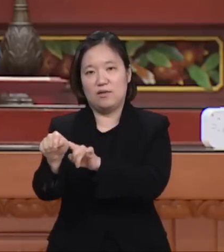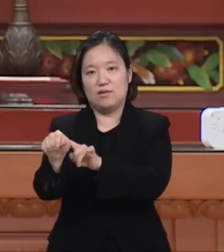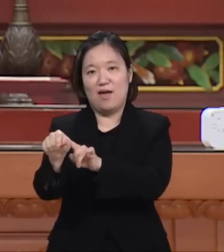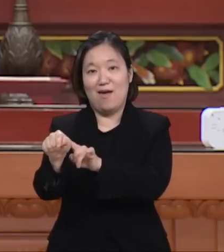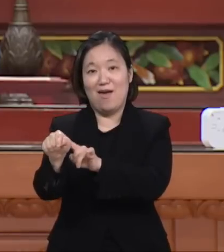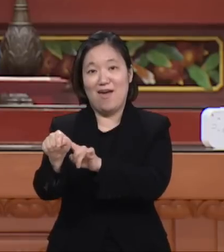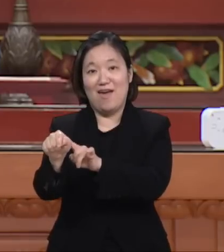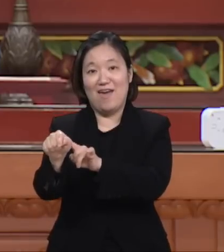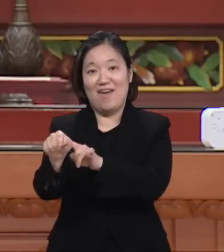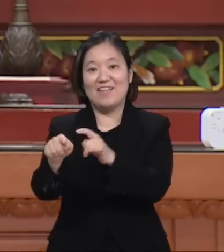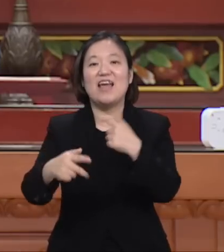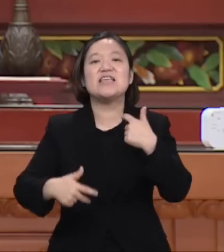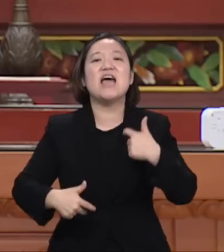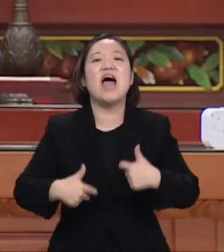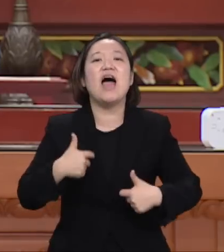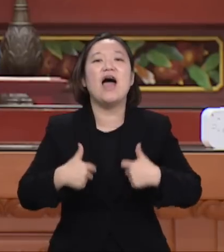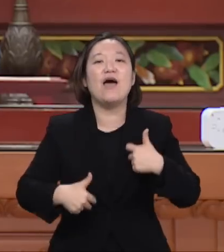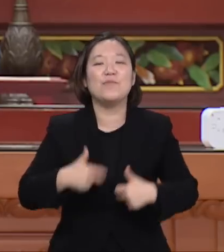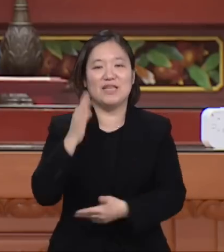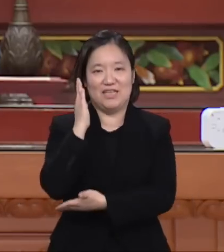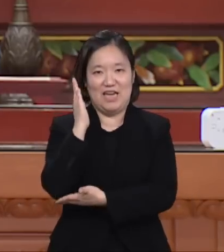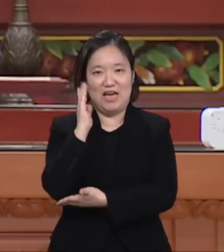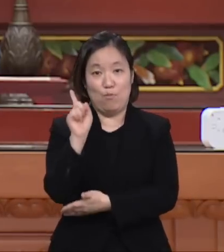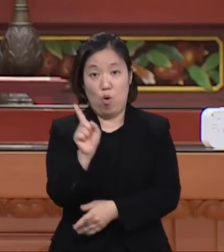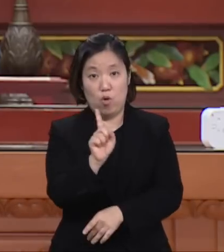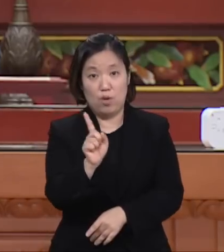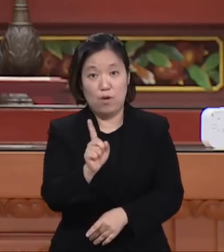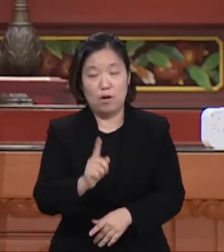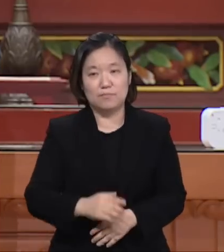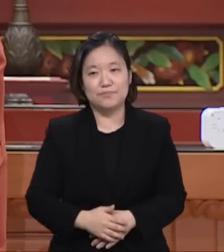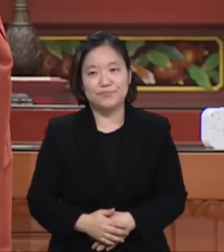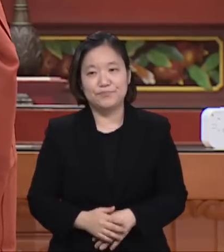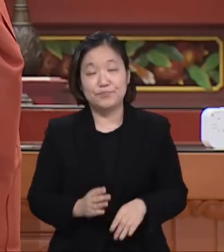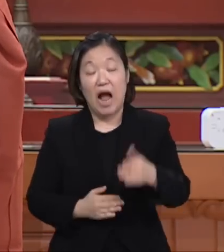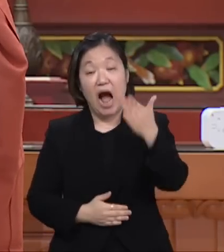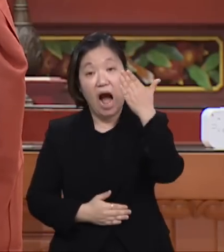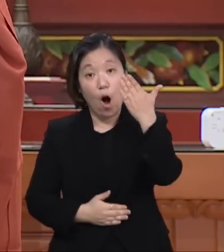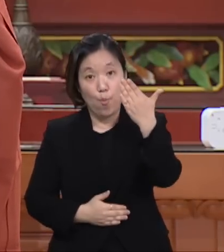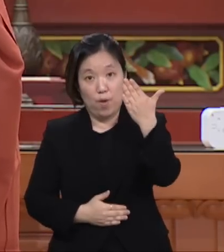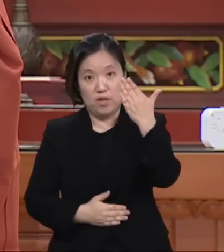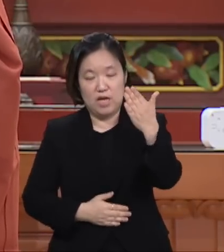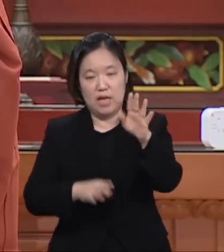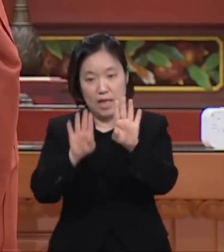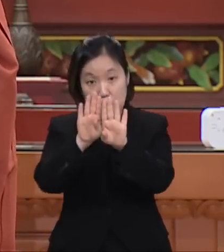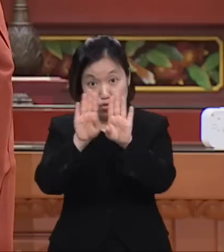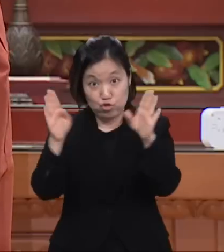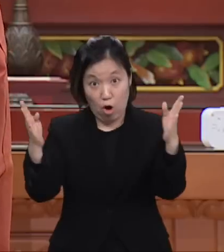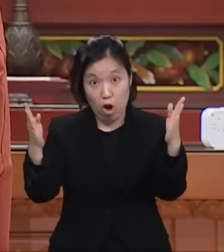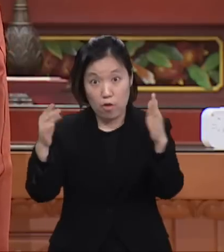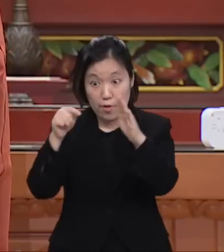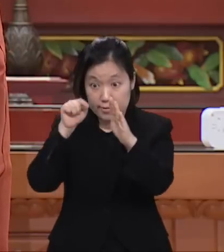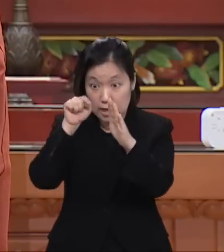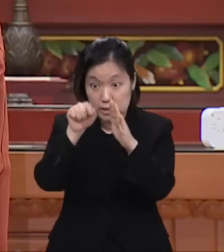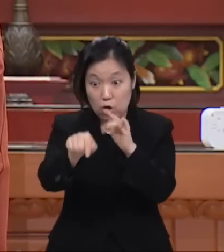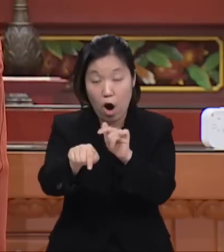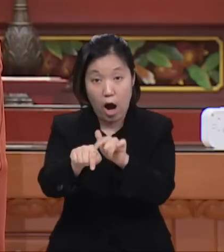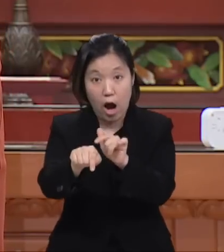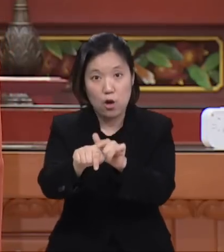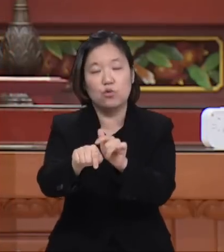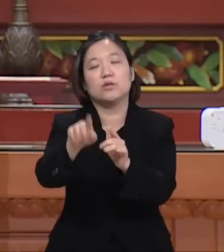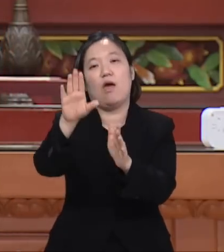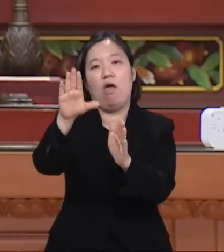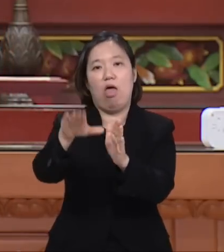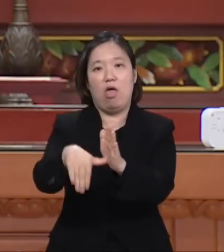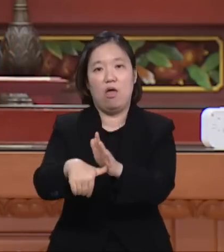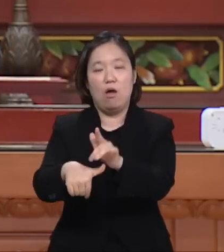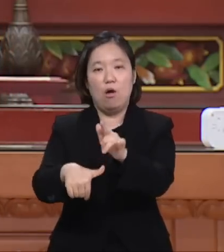특별히 재미난 부분만 제가 말씀드릴게요 아홉째 대문으로 들어갔는데 9번째 대문에 싹